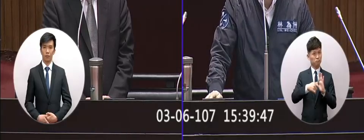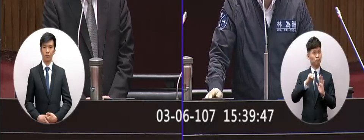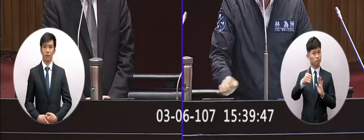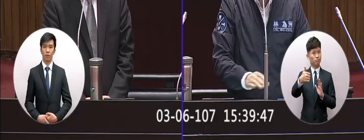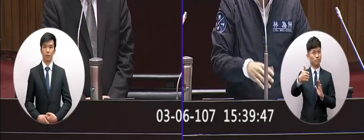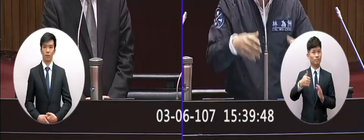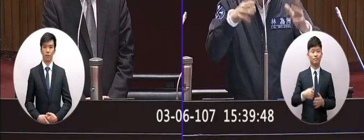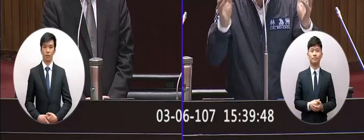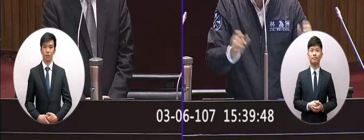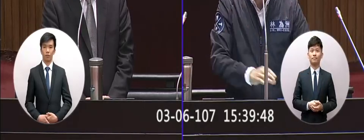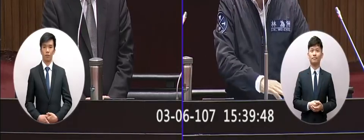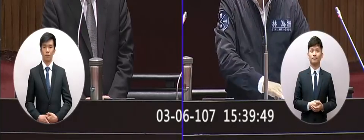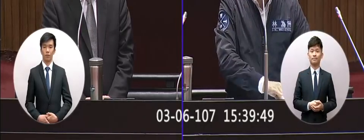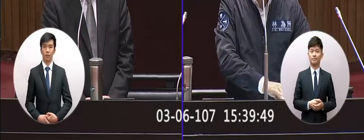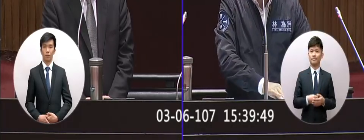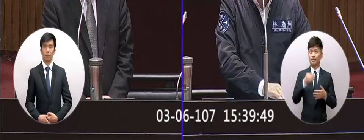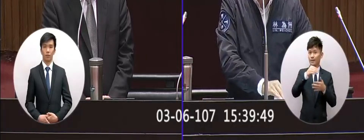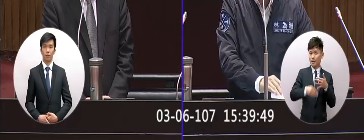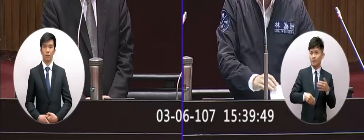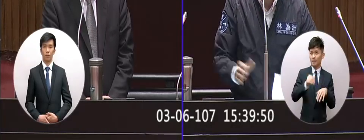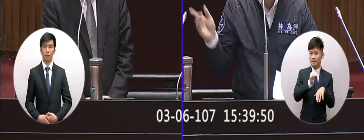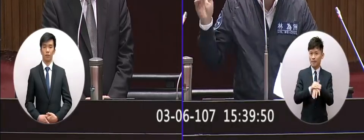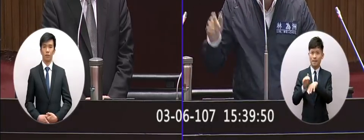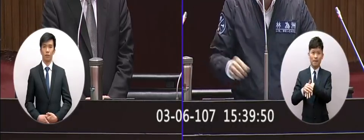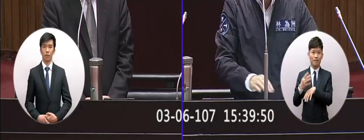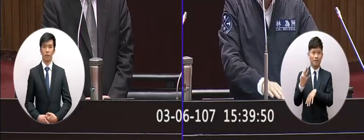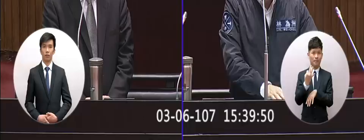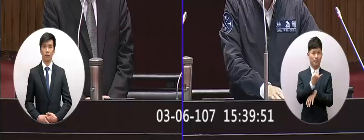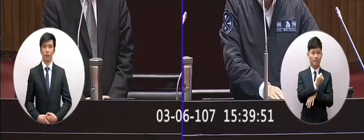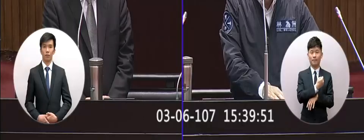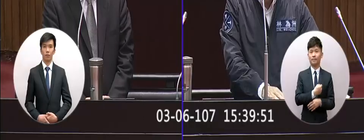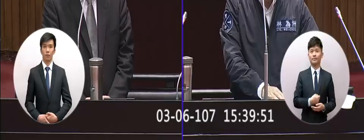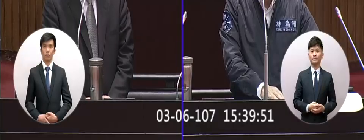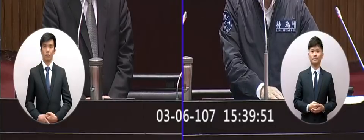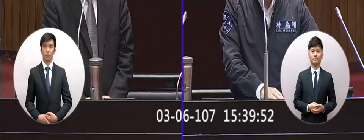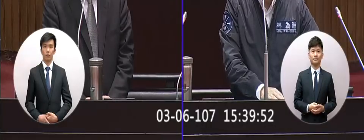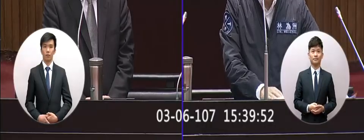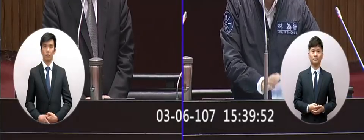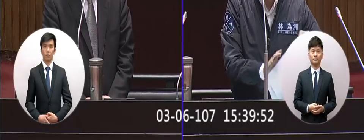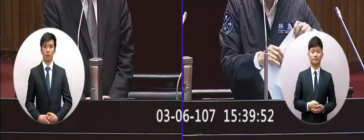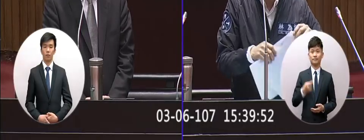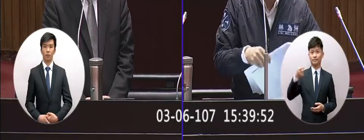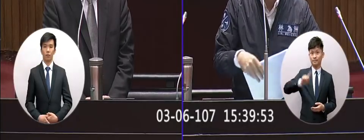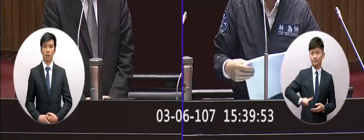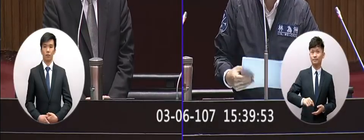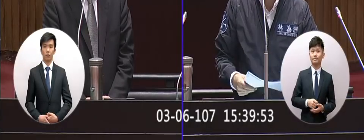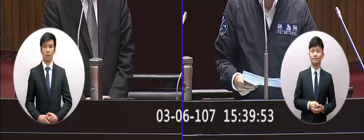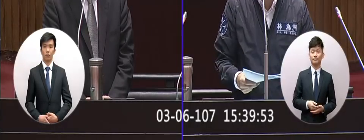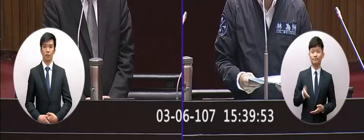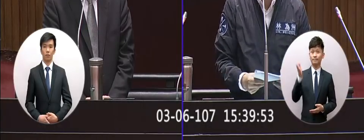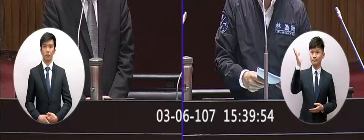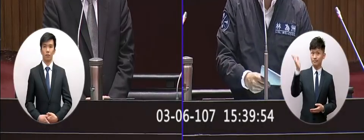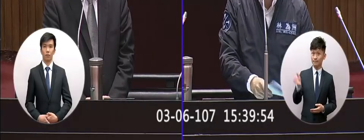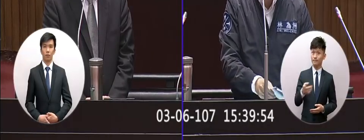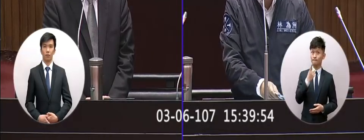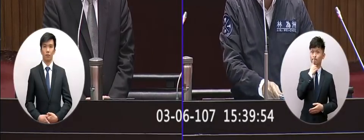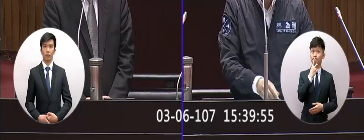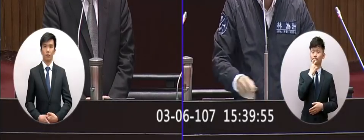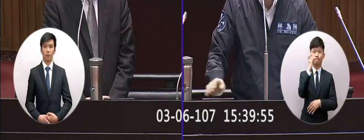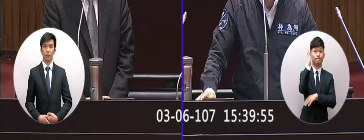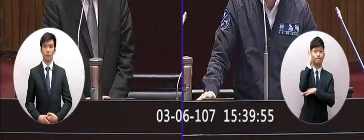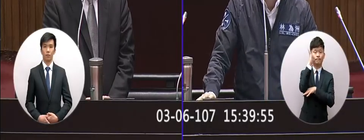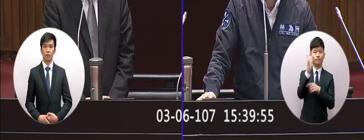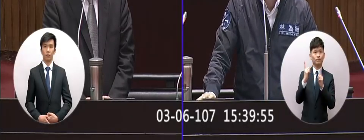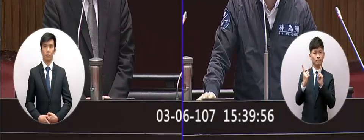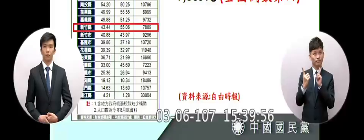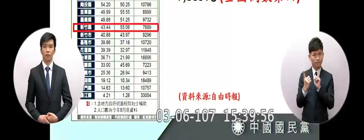得很好，它就有各种条件了。好，下一页。不过我们来看一下这个中央政府对新